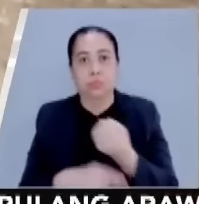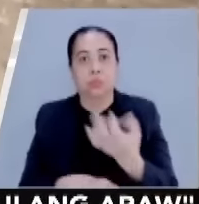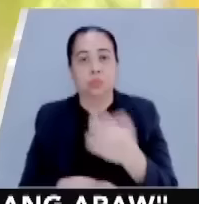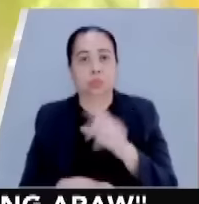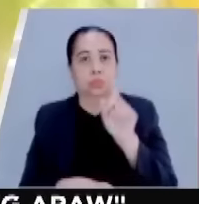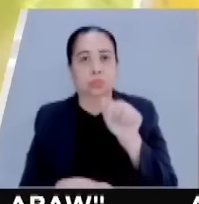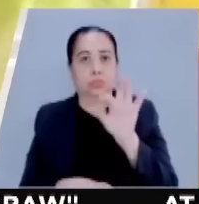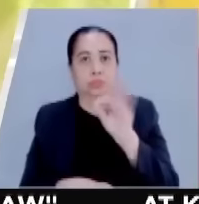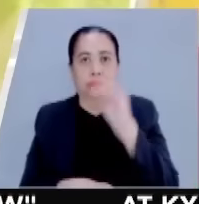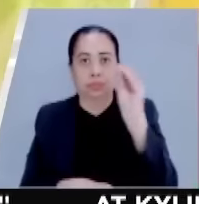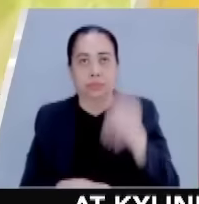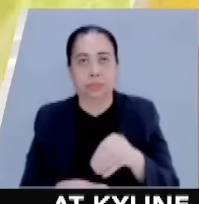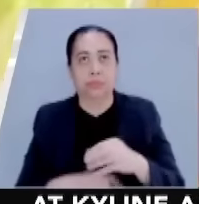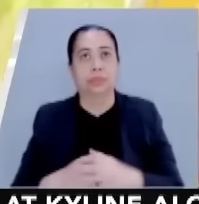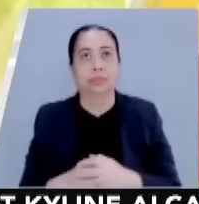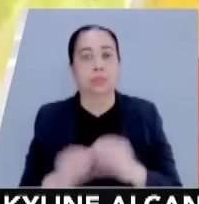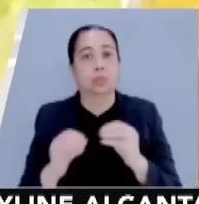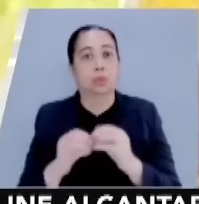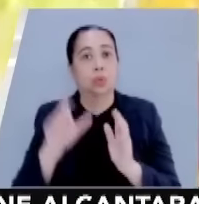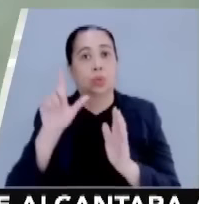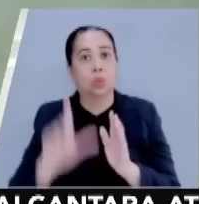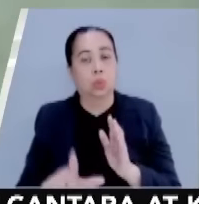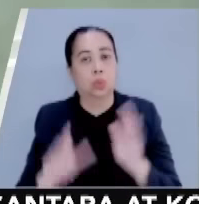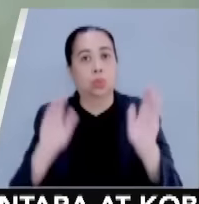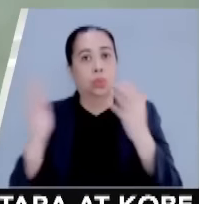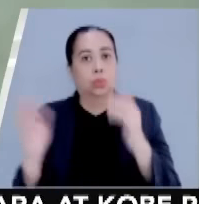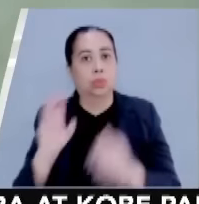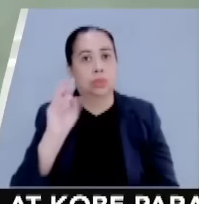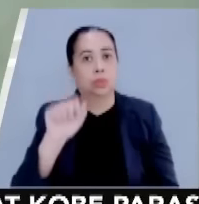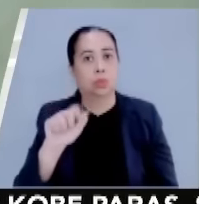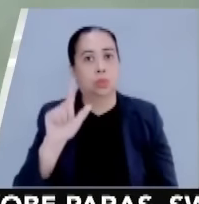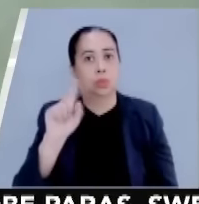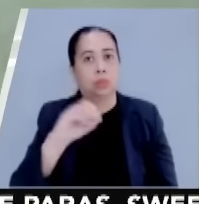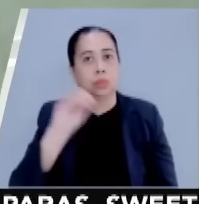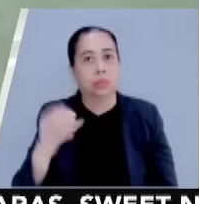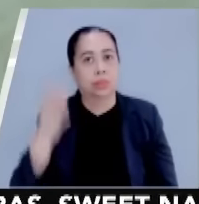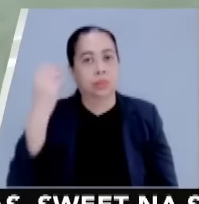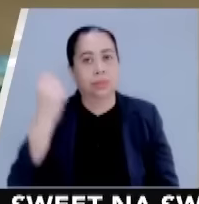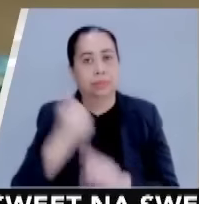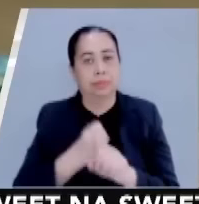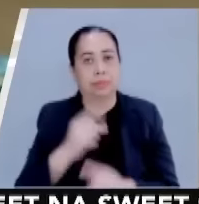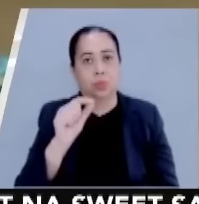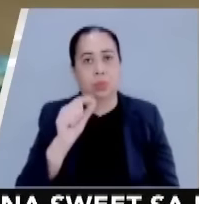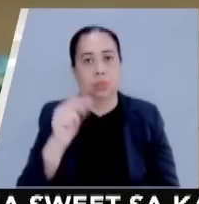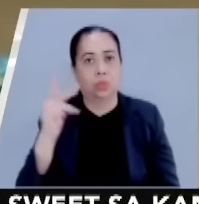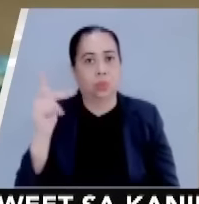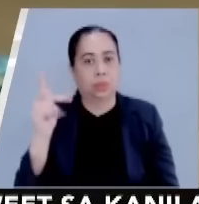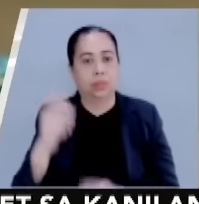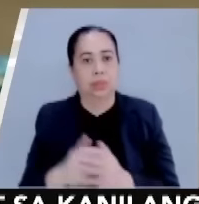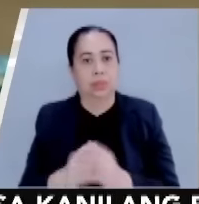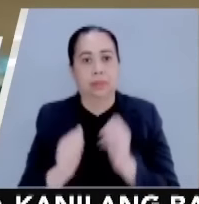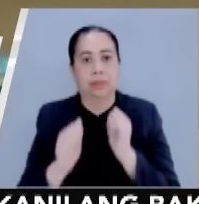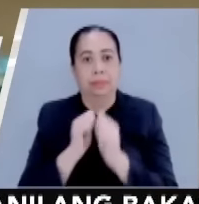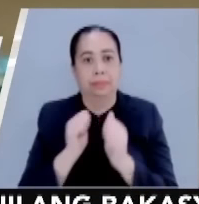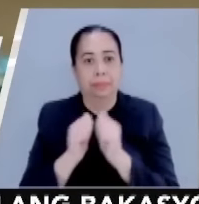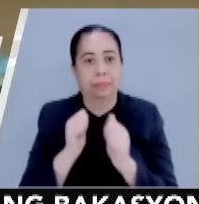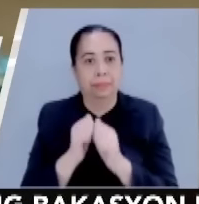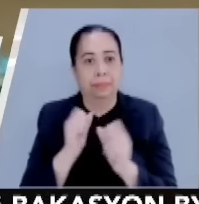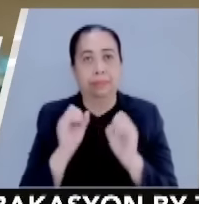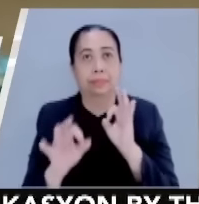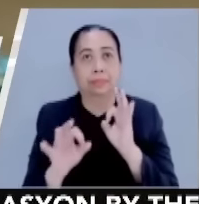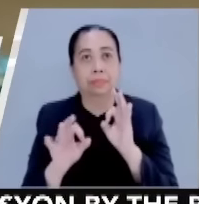1.9%. Mas mababa rin ito kumpara sa 6.1% noong September 2023. Ibig sabihin nun, pag bumaba